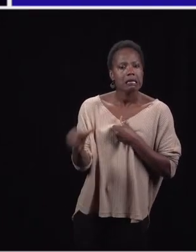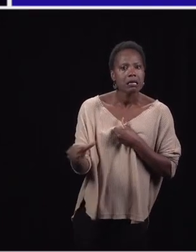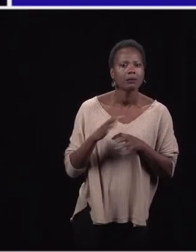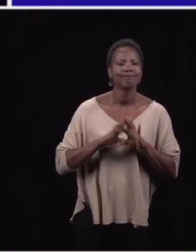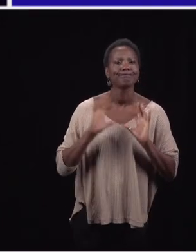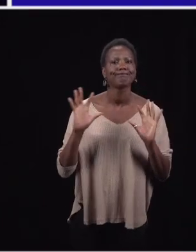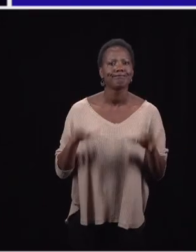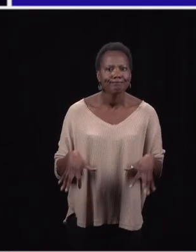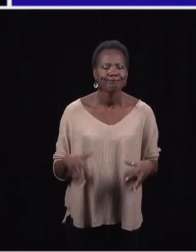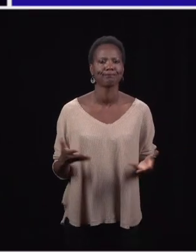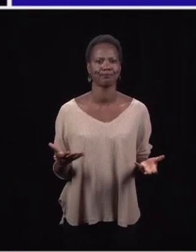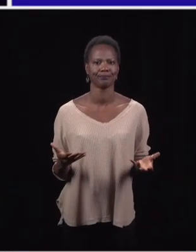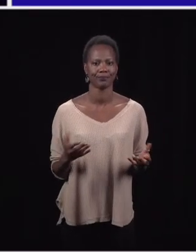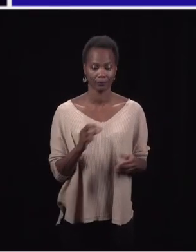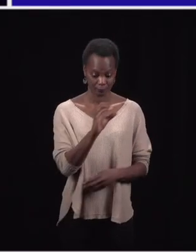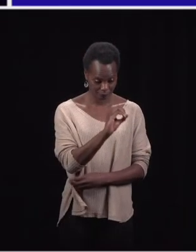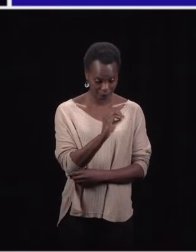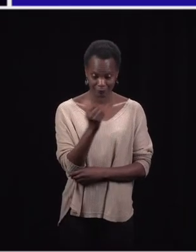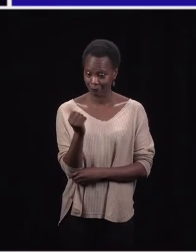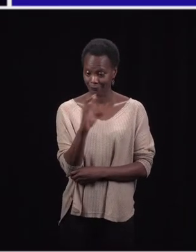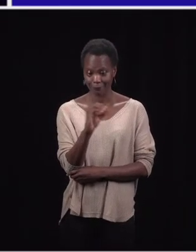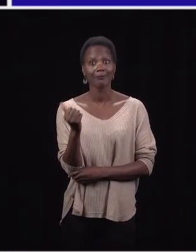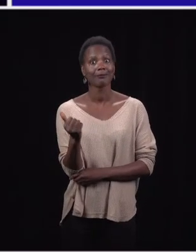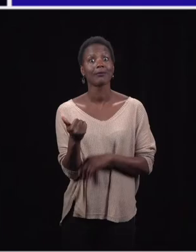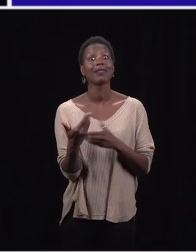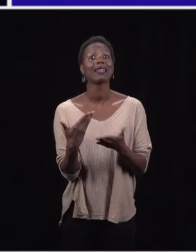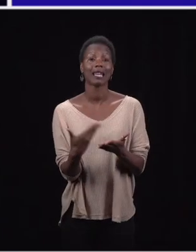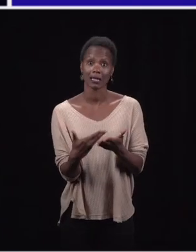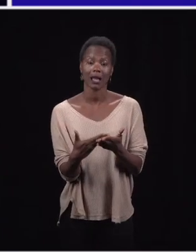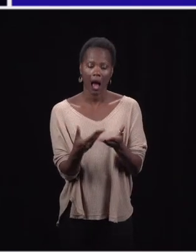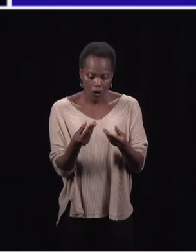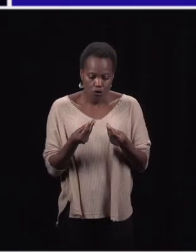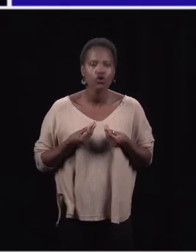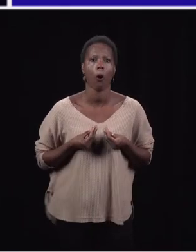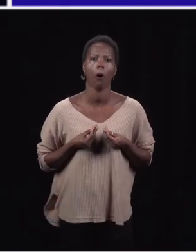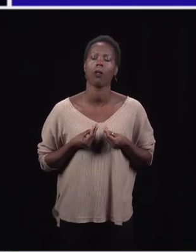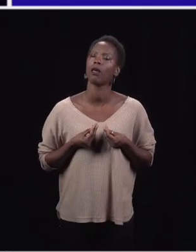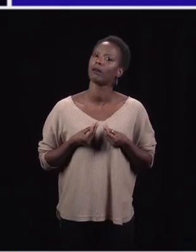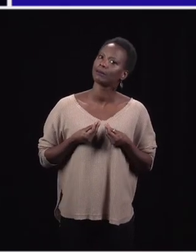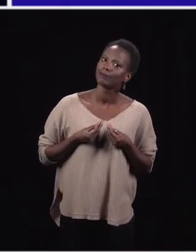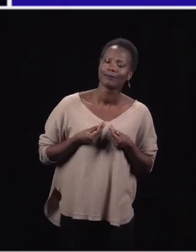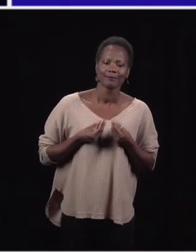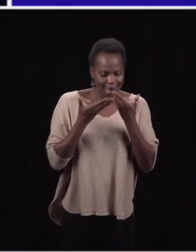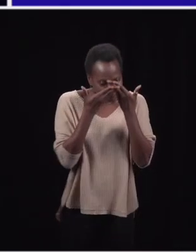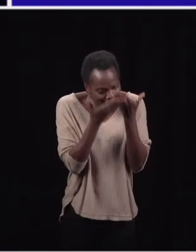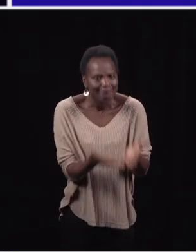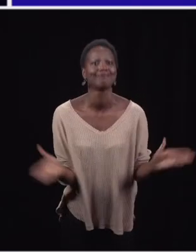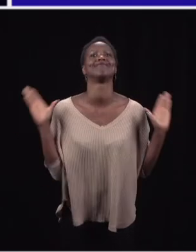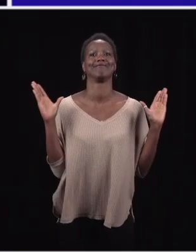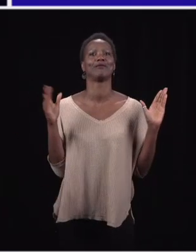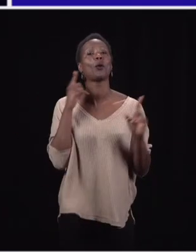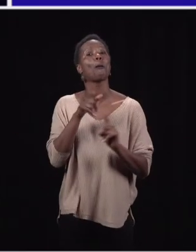télétravail et le numérique est quelque chose qui peut apporter de véritables opportunités pour les personnes en situation de handicap